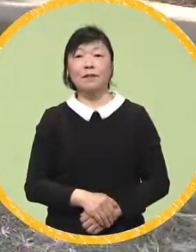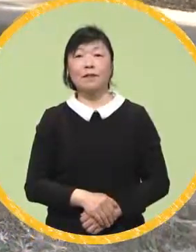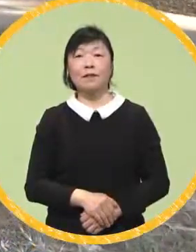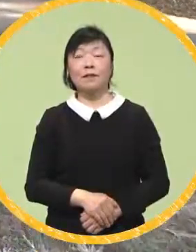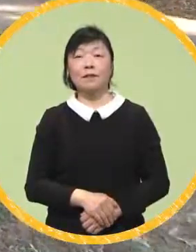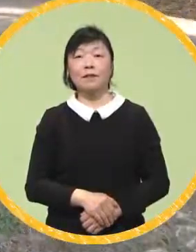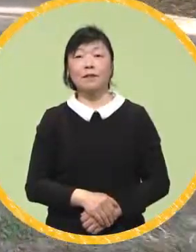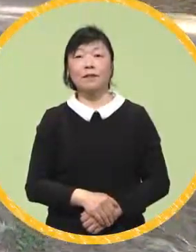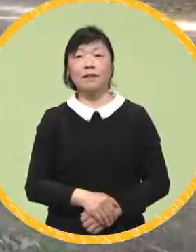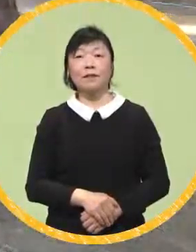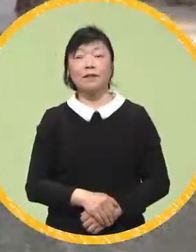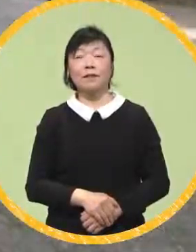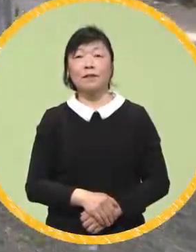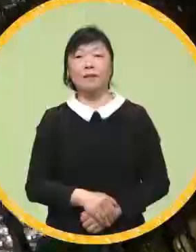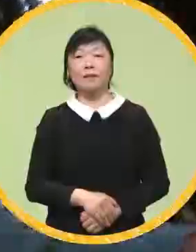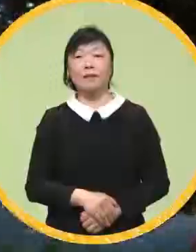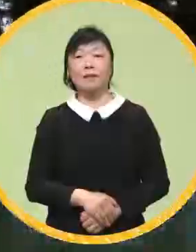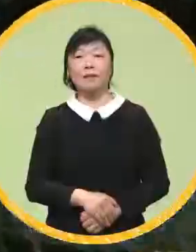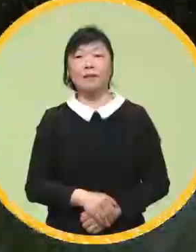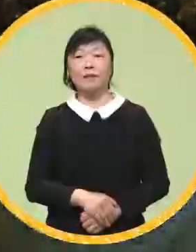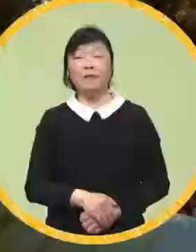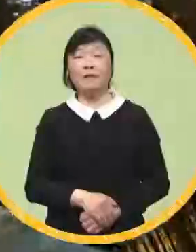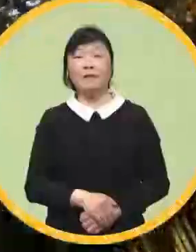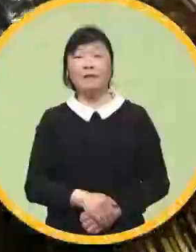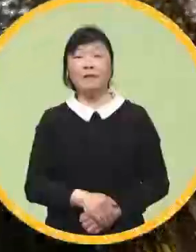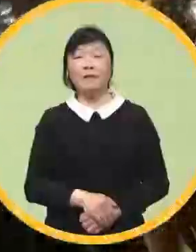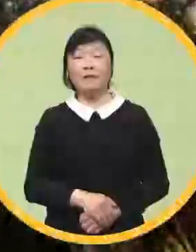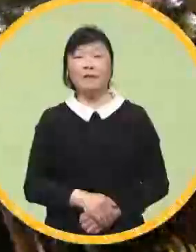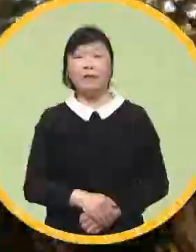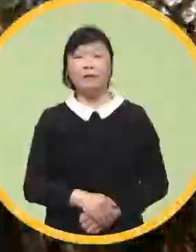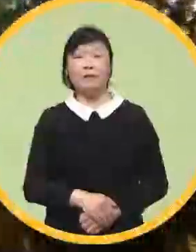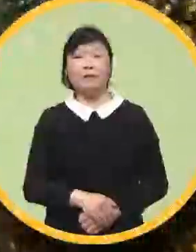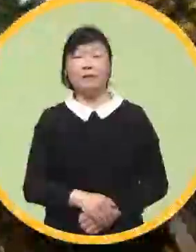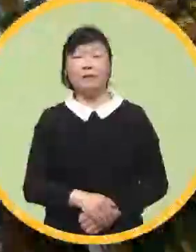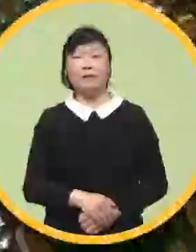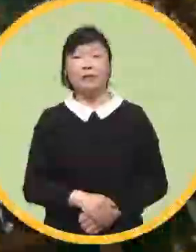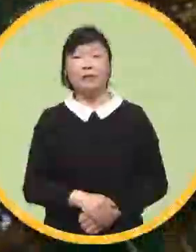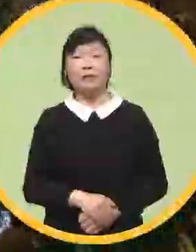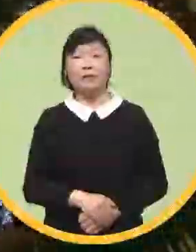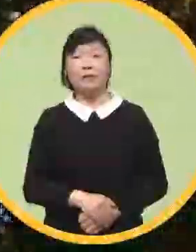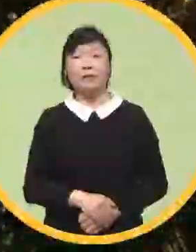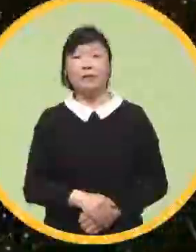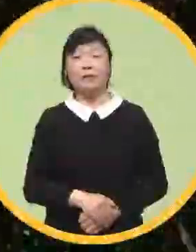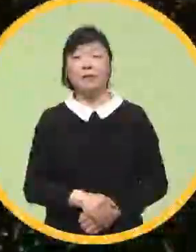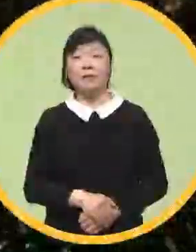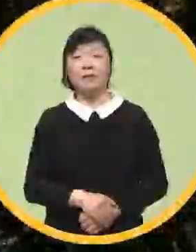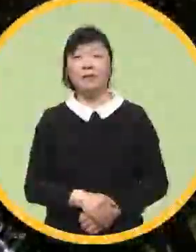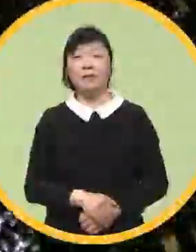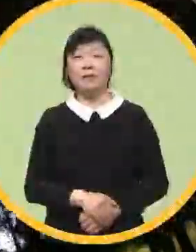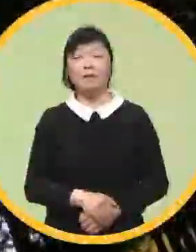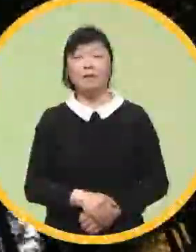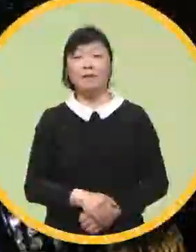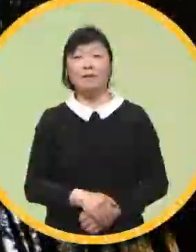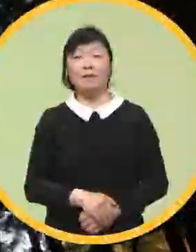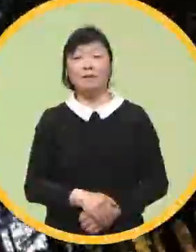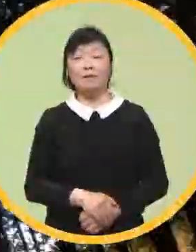あーなんかどーんああああああああ